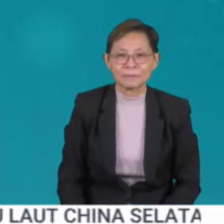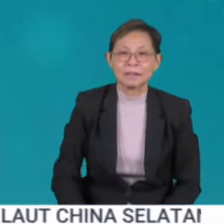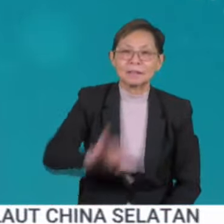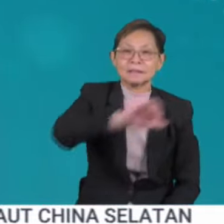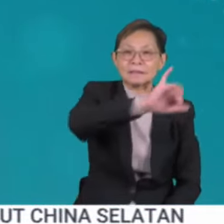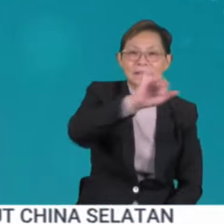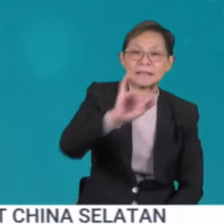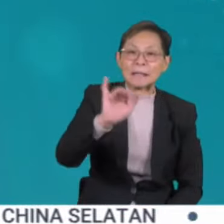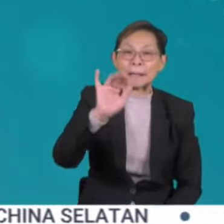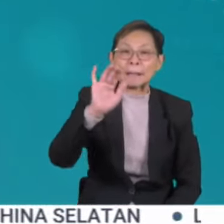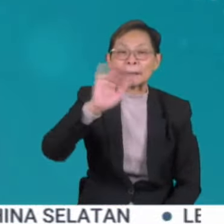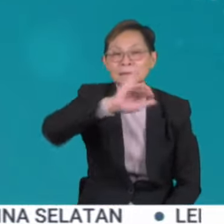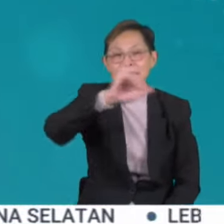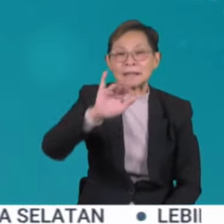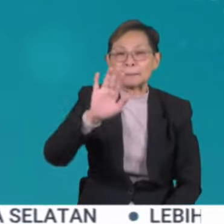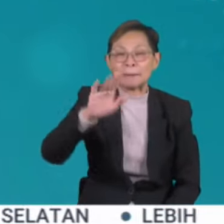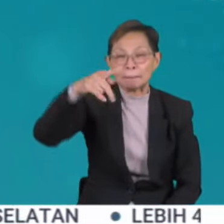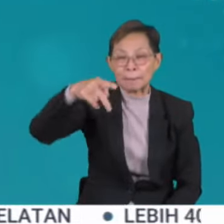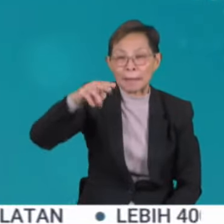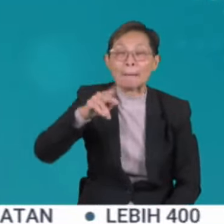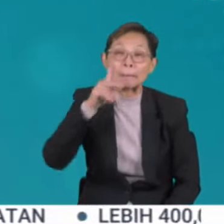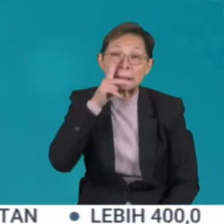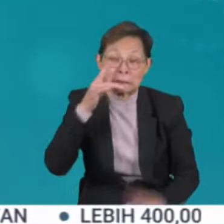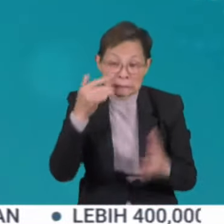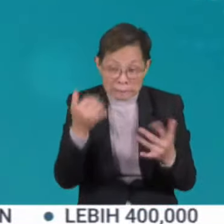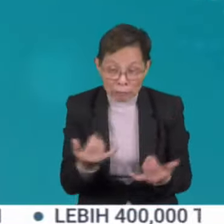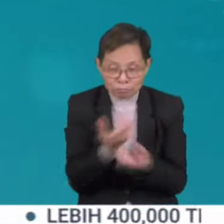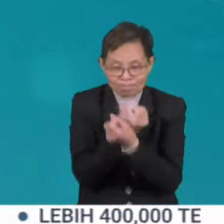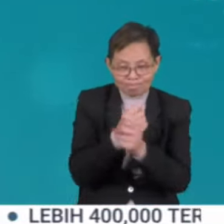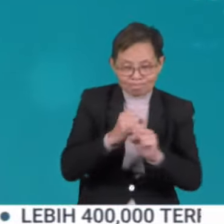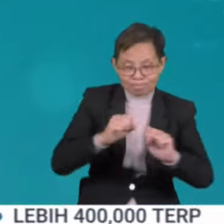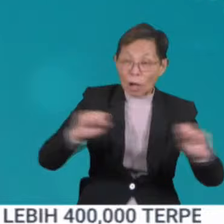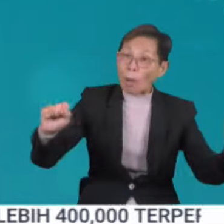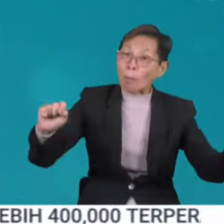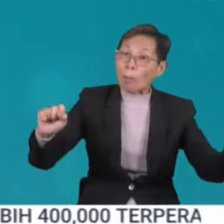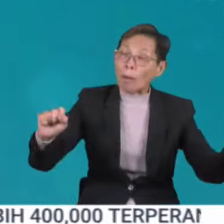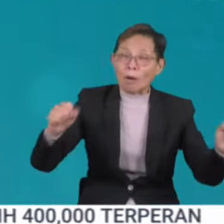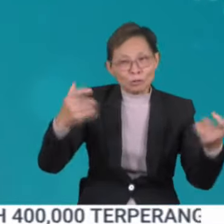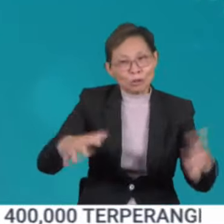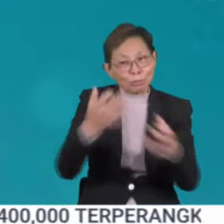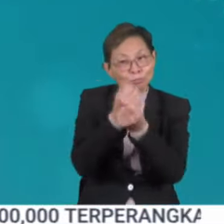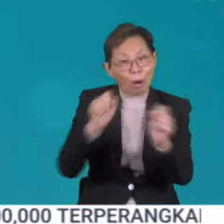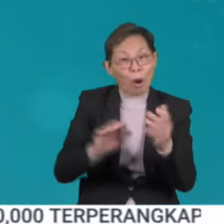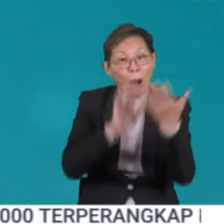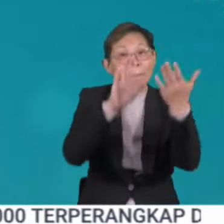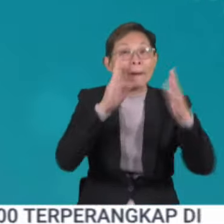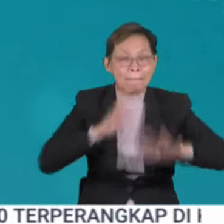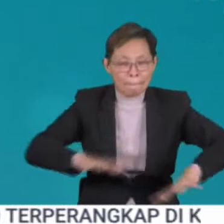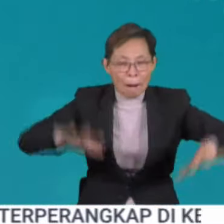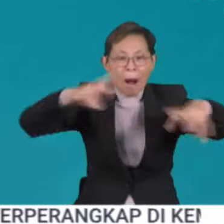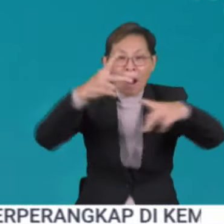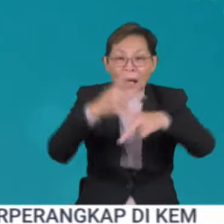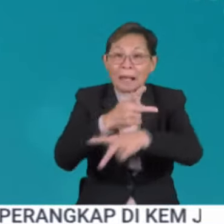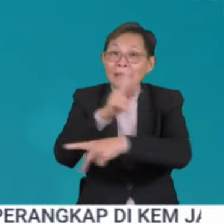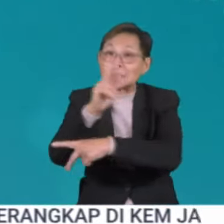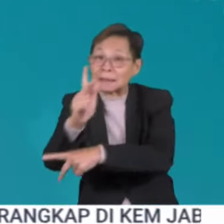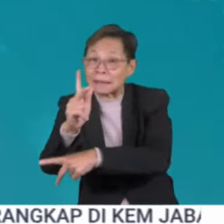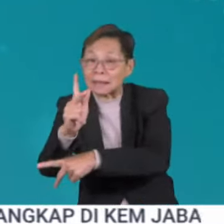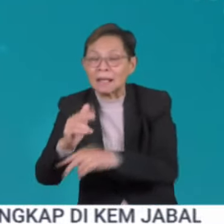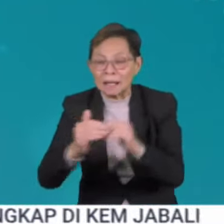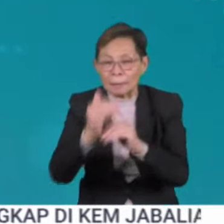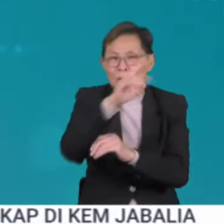Jabatan Bomba dan Penyelamat Malaysia JBPM Kedah kini telah siap sedia hadapi banjir gelombang ketiga.